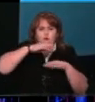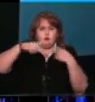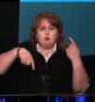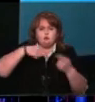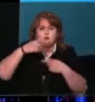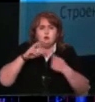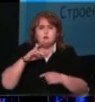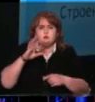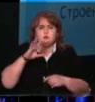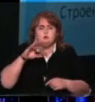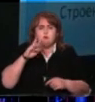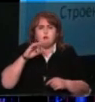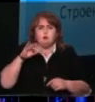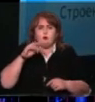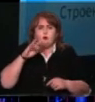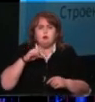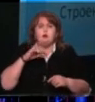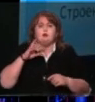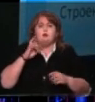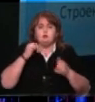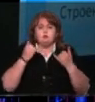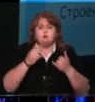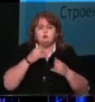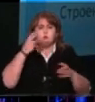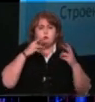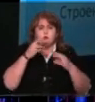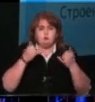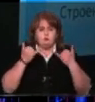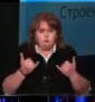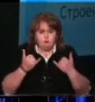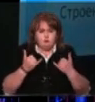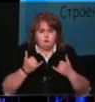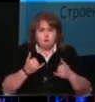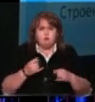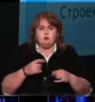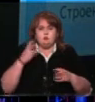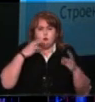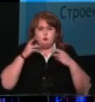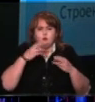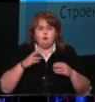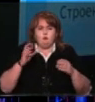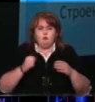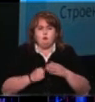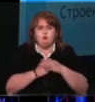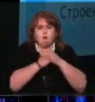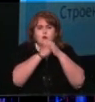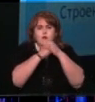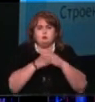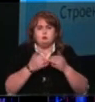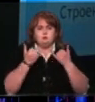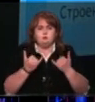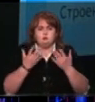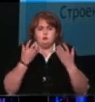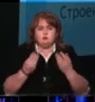электроны. На сегодняшний момент современная модель атома, которая фундаментальная, на